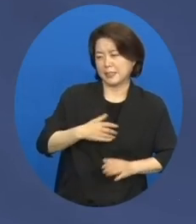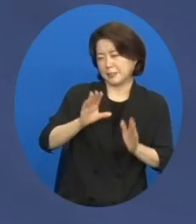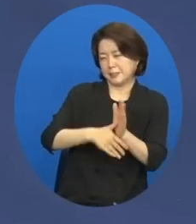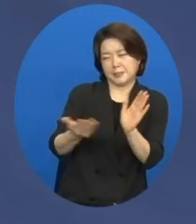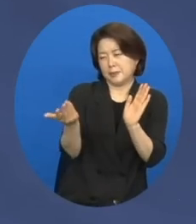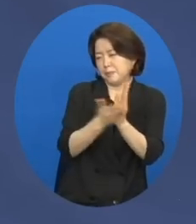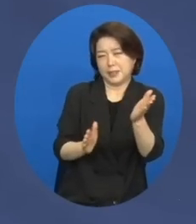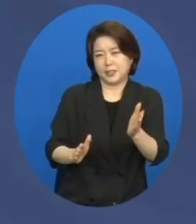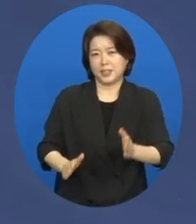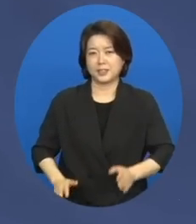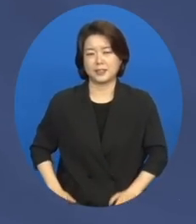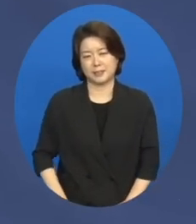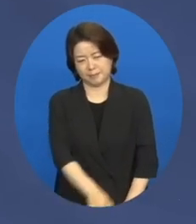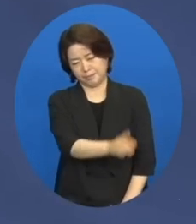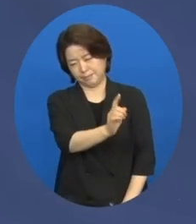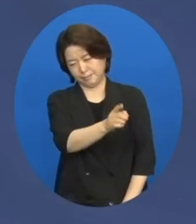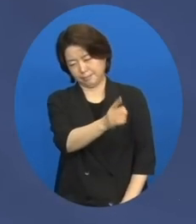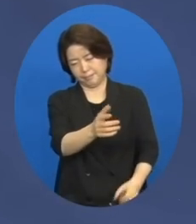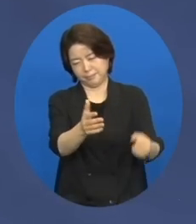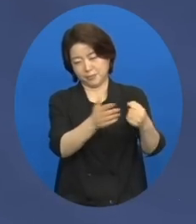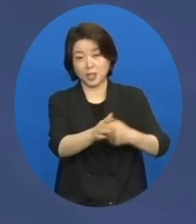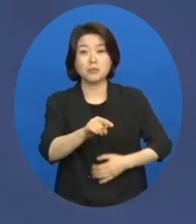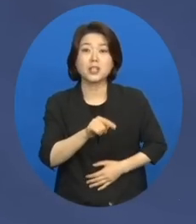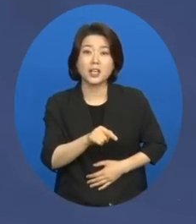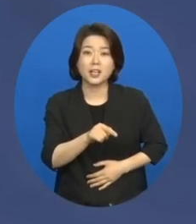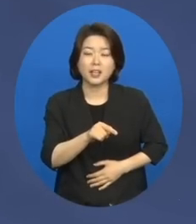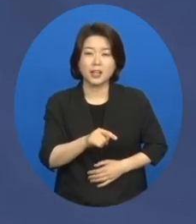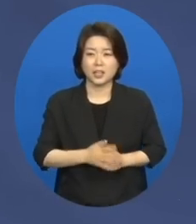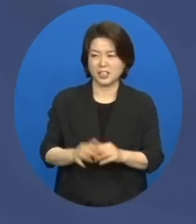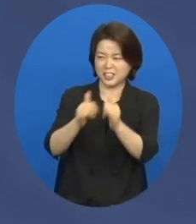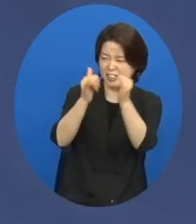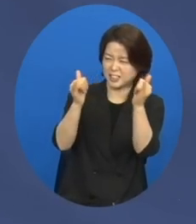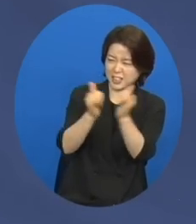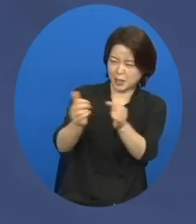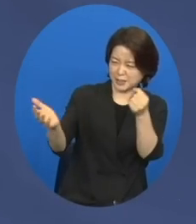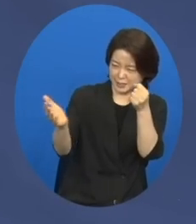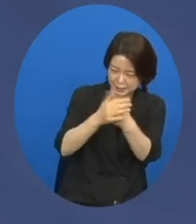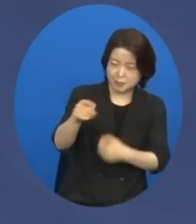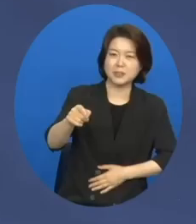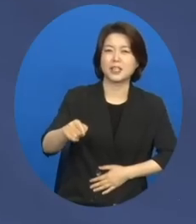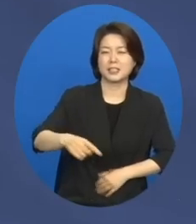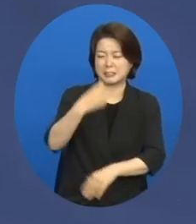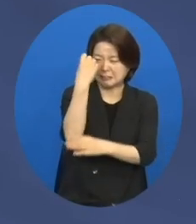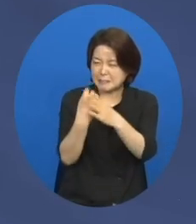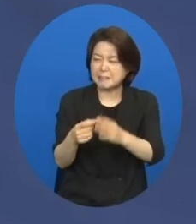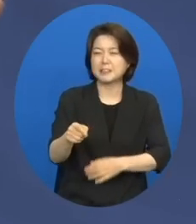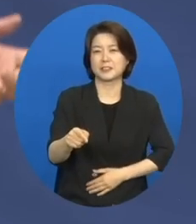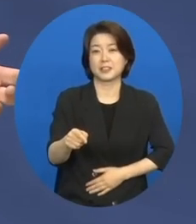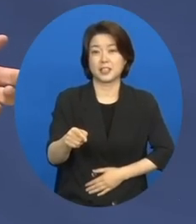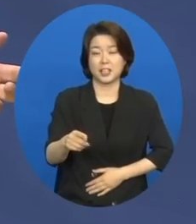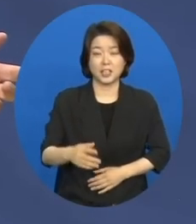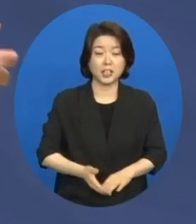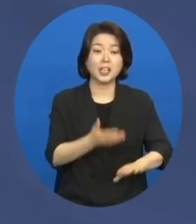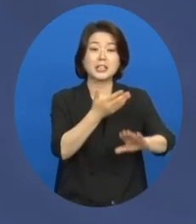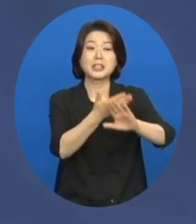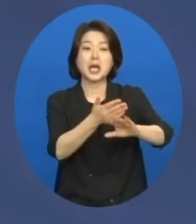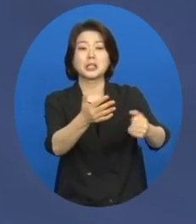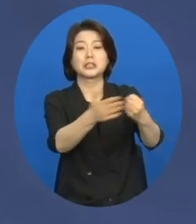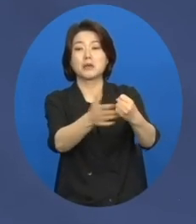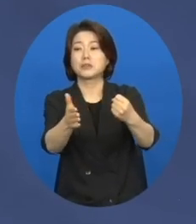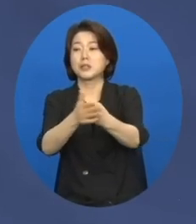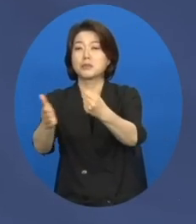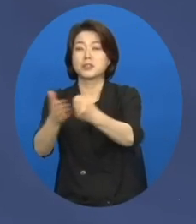이야 그놈들 때문에 말이지, 이거 사회가 말이야, 이거 썩었어, 이렇게 남 탓하고